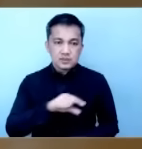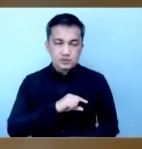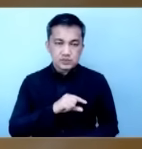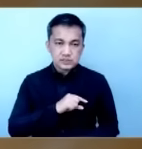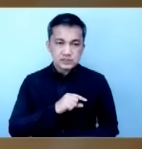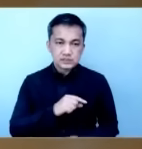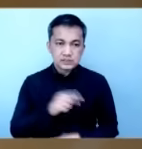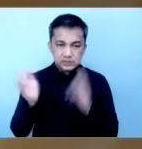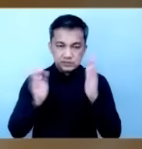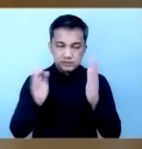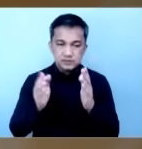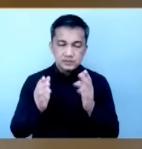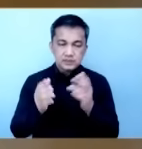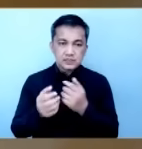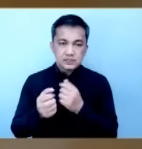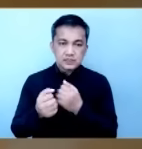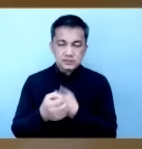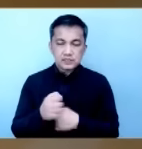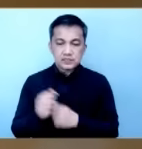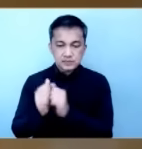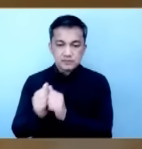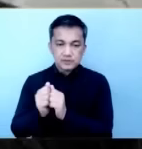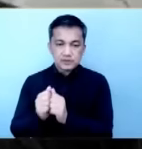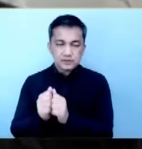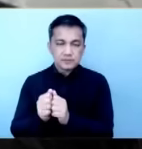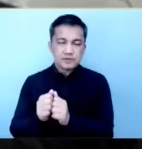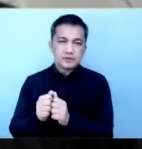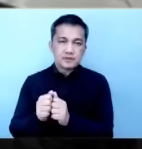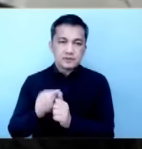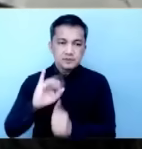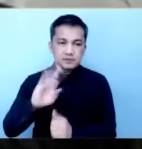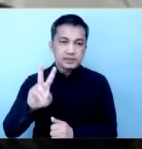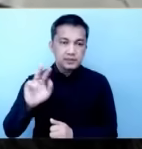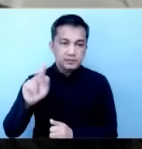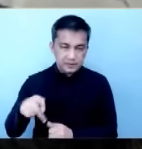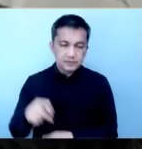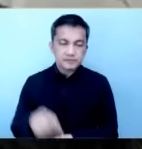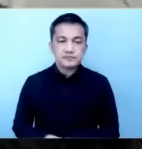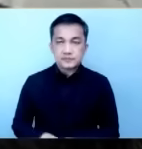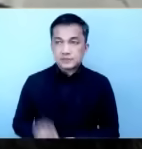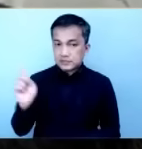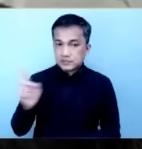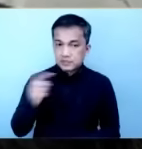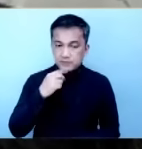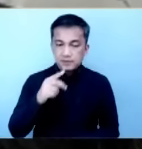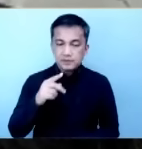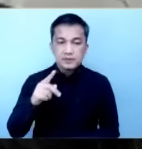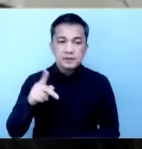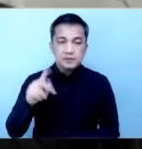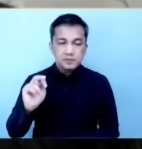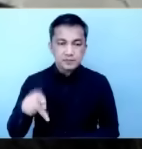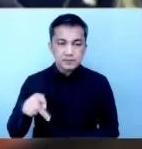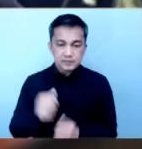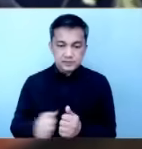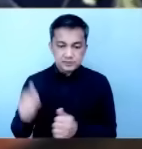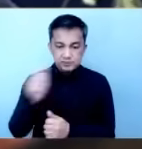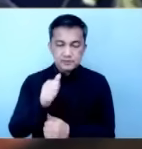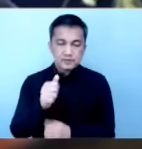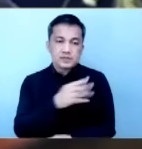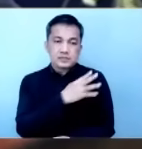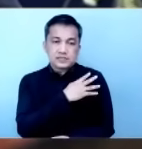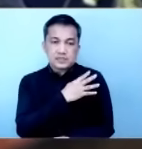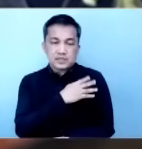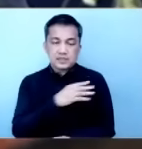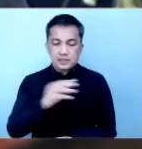nagsisilbing security escort ng ilang pribadong personalidad. Sa isang panayam, sinabi ni PNP Chief General Romel Francisco Marbil na